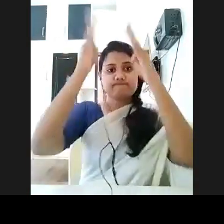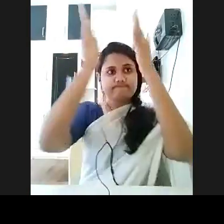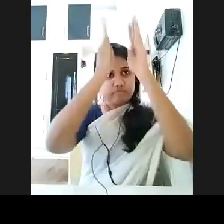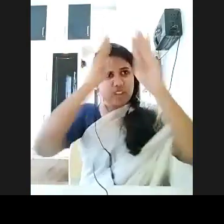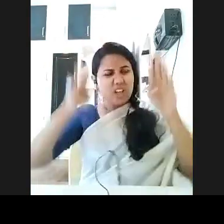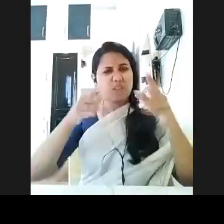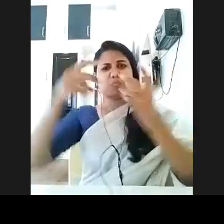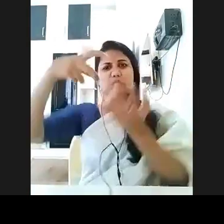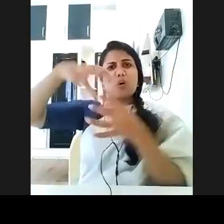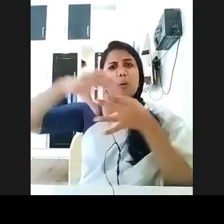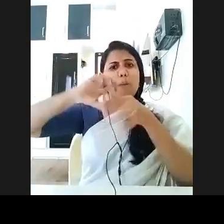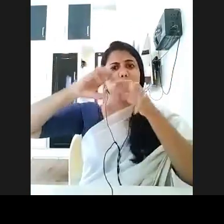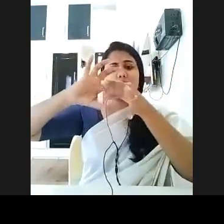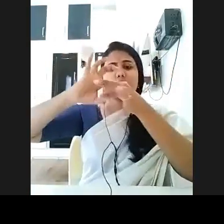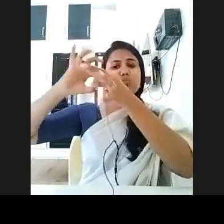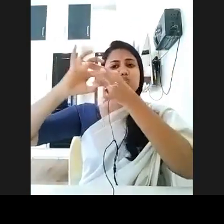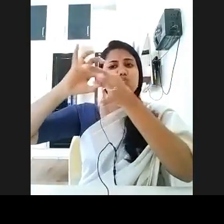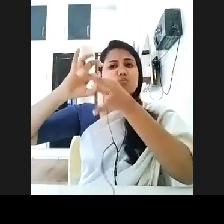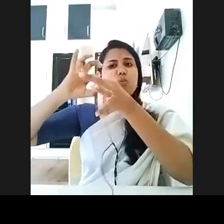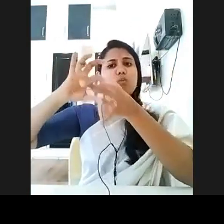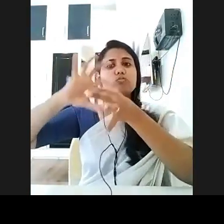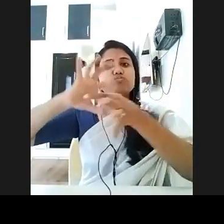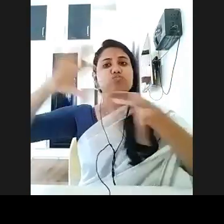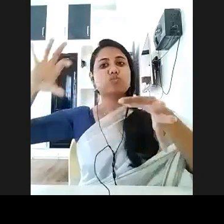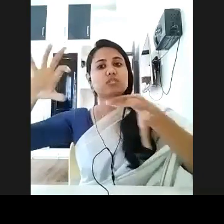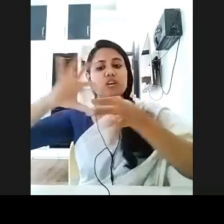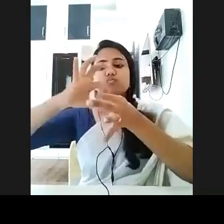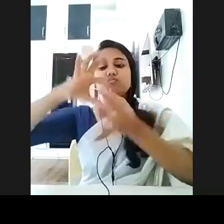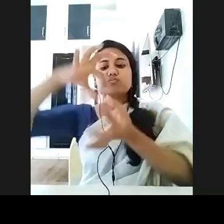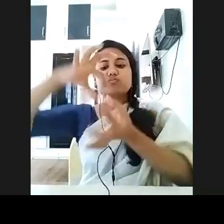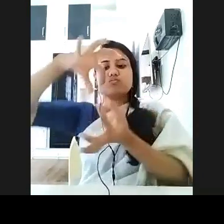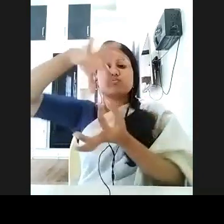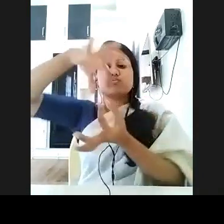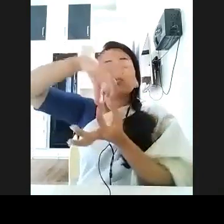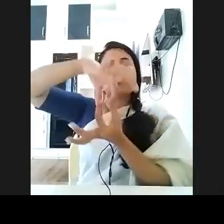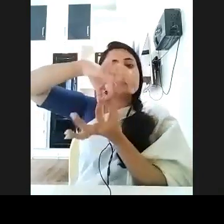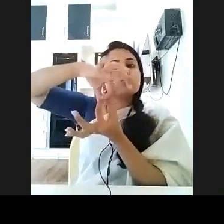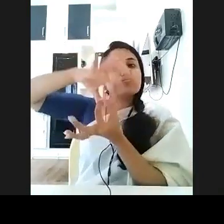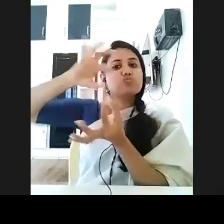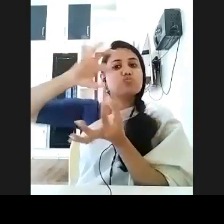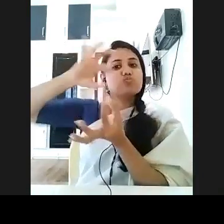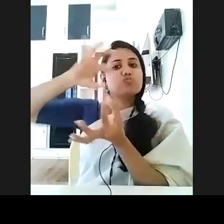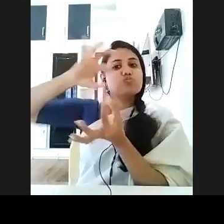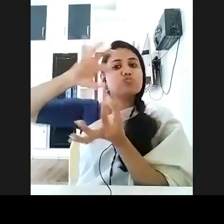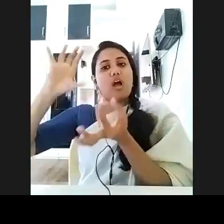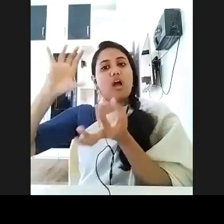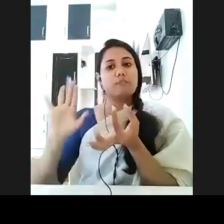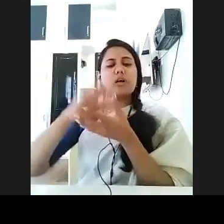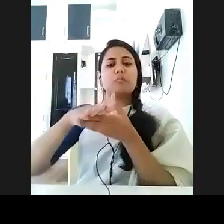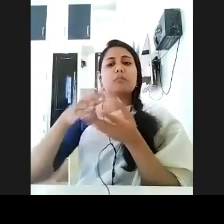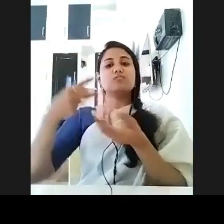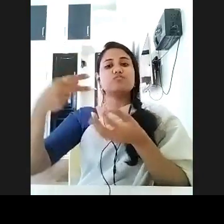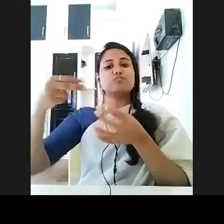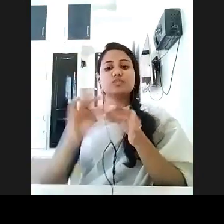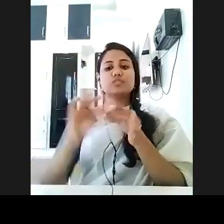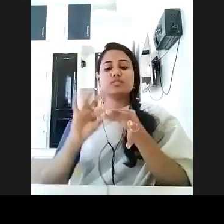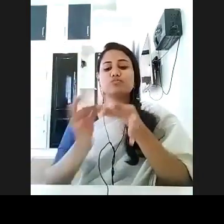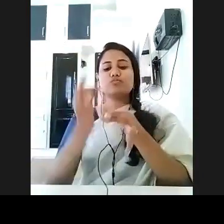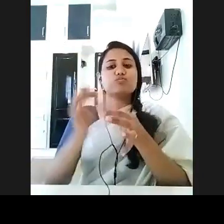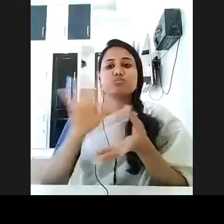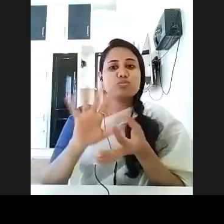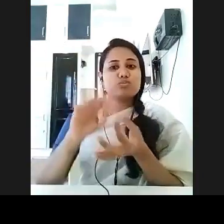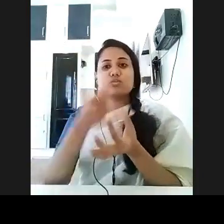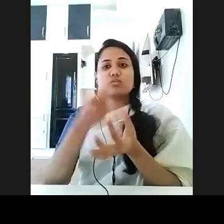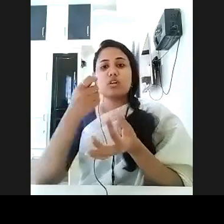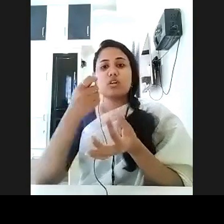ഹിപ്പിൻ്റെ സോക്കറ്റിലല്ലാതെ പുറത്ത് നിൽക്കുന്നതായിരിക്കും കുട്ടികൾക്ക്. യൂഷ്വലി നമുക്കതിന് സർജറി കാര്യങ്ങൾ ആവശ്യം ഉണ്ടാവില്ല. ബട്ട് ഈ കുട്ടി നിൽക്കുന്ന